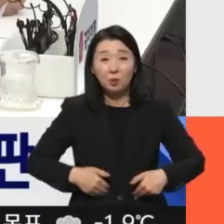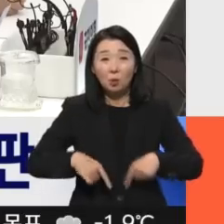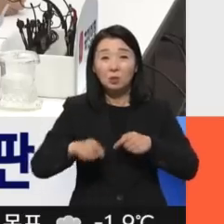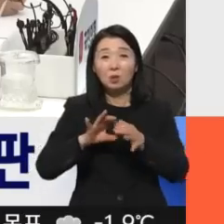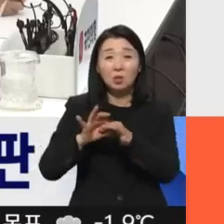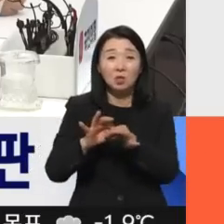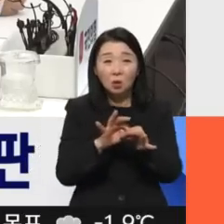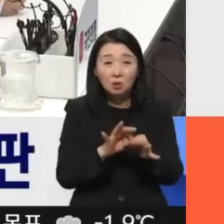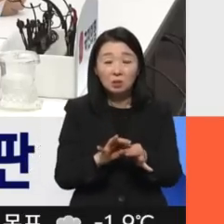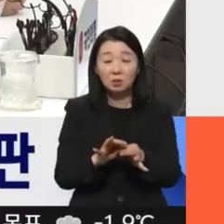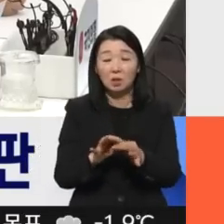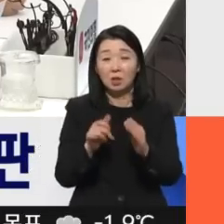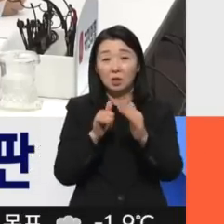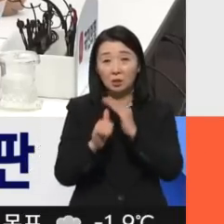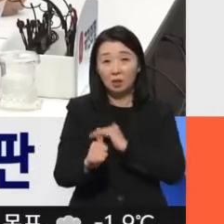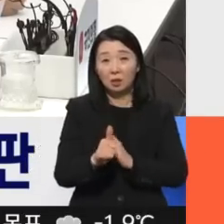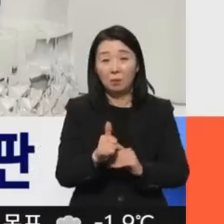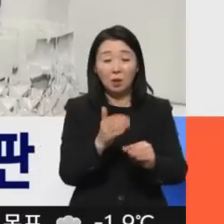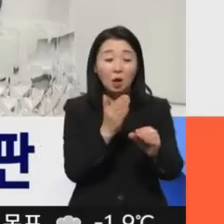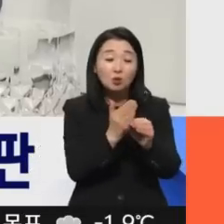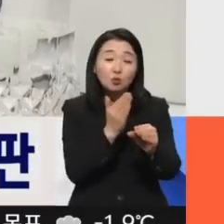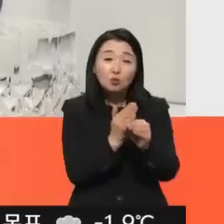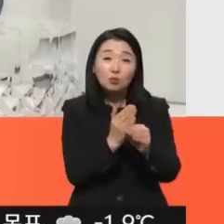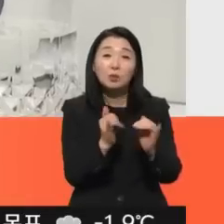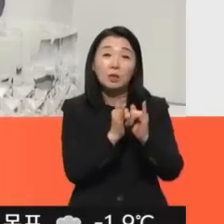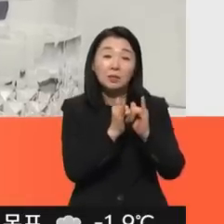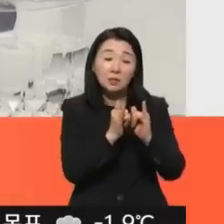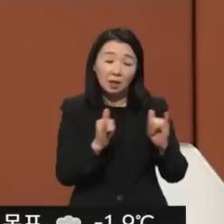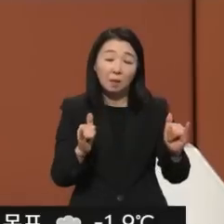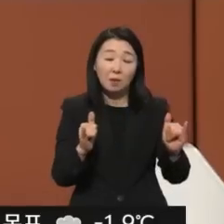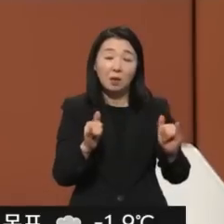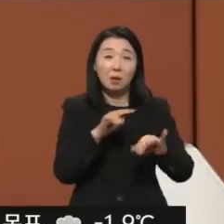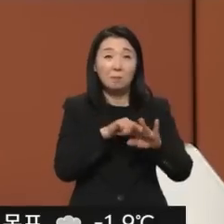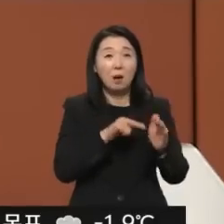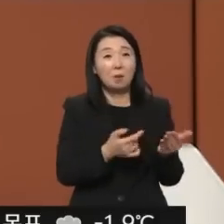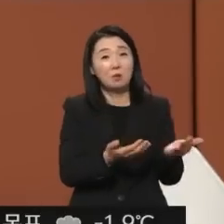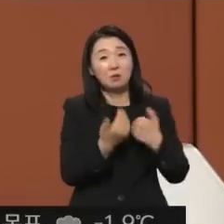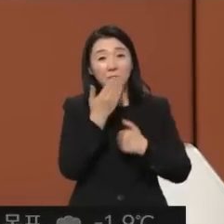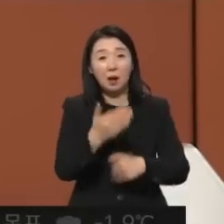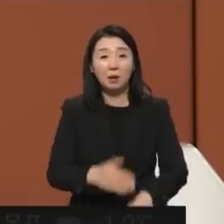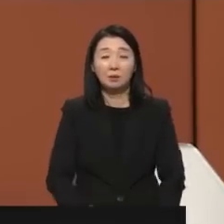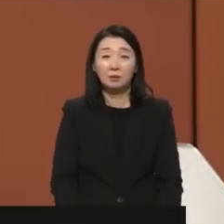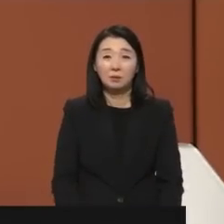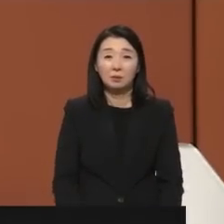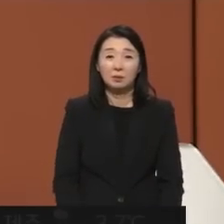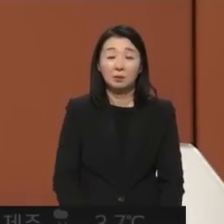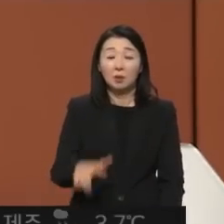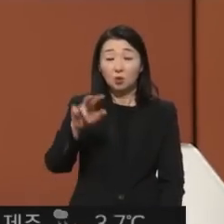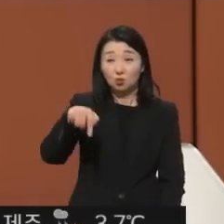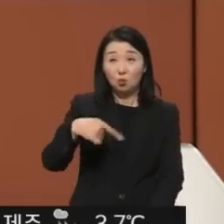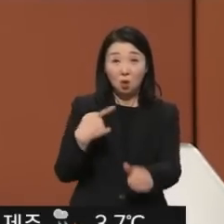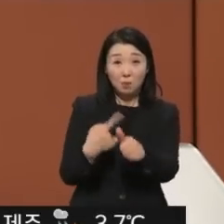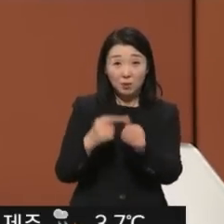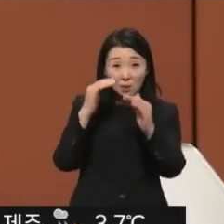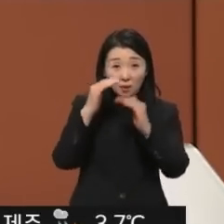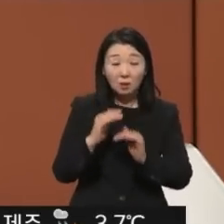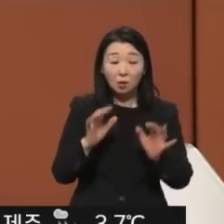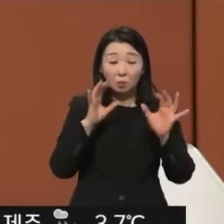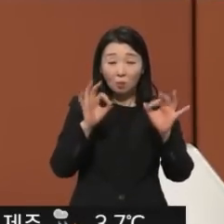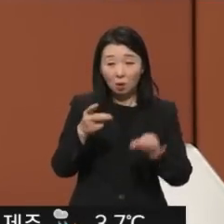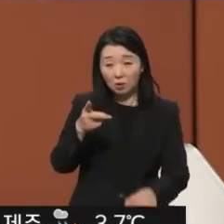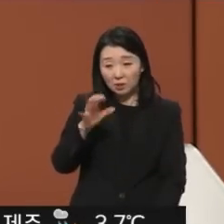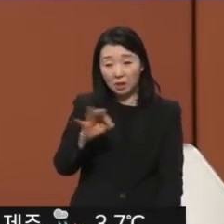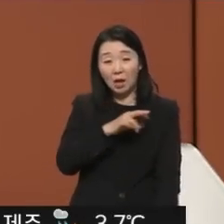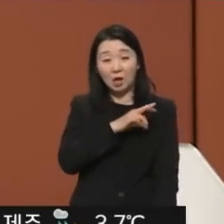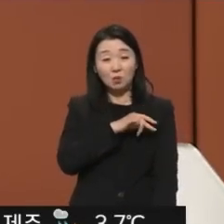당대표가 중도층의 관심을 끌 수 있다 이렇게 말했습니다. 네, 주호영 원내대표를 비판한 내용을 보니까 앞서 이제 장제원